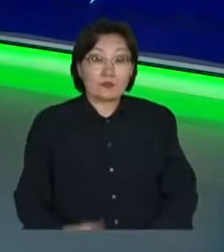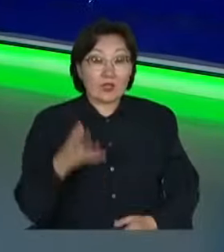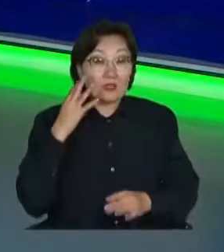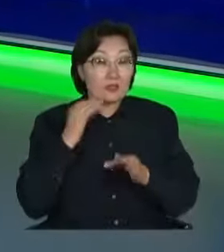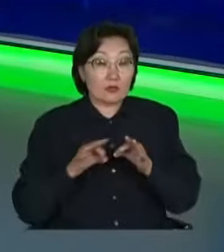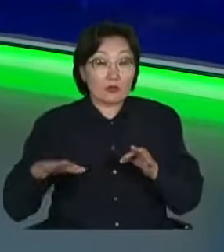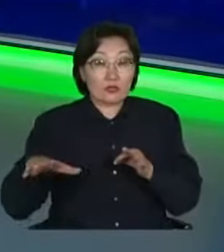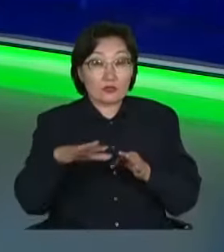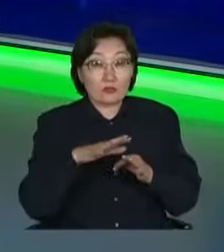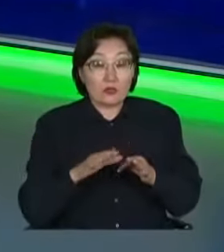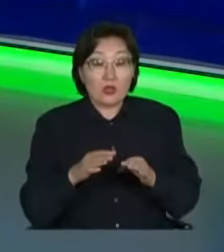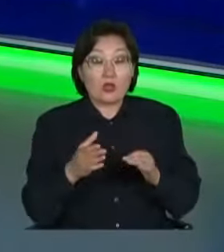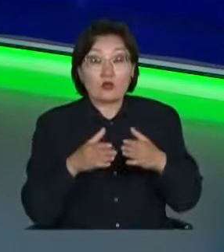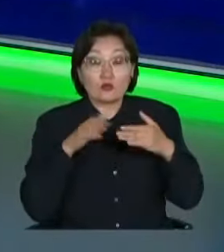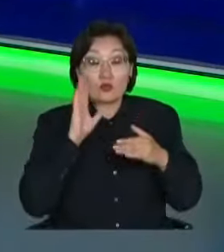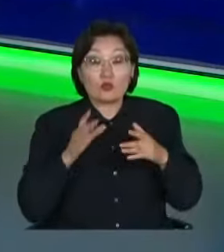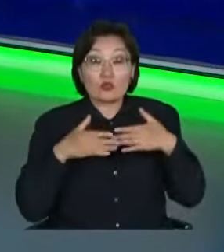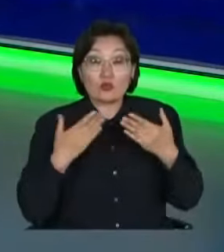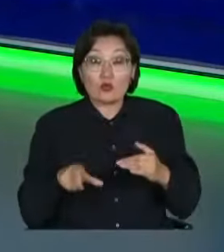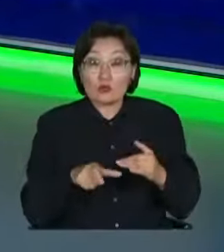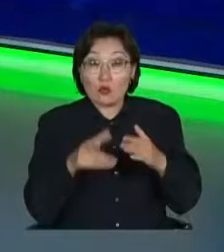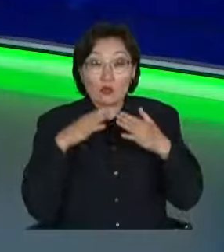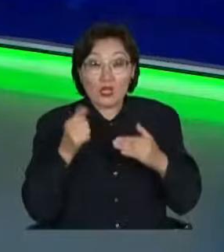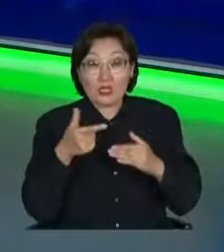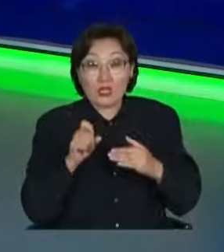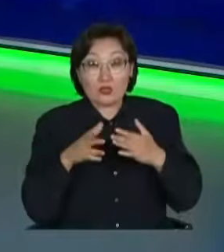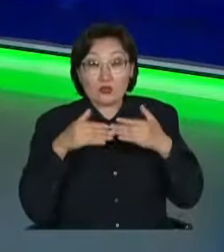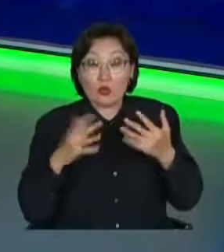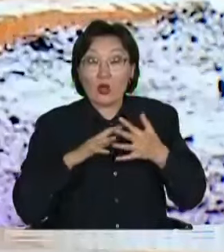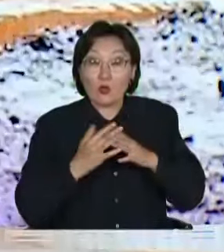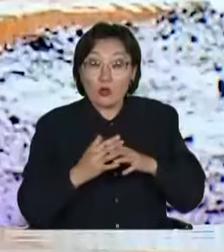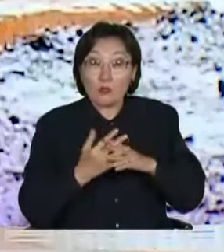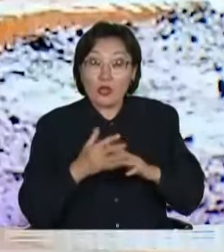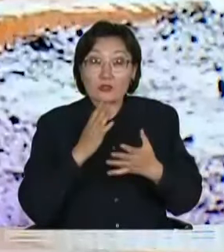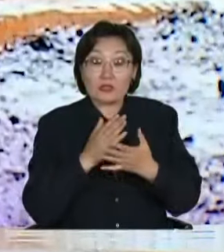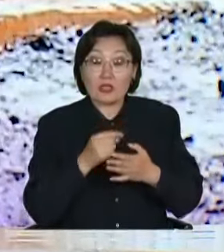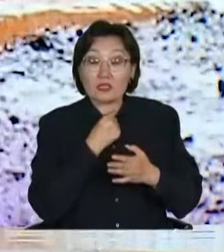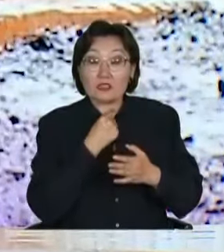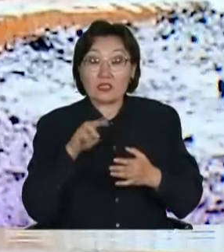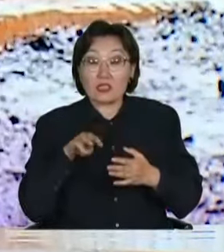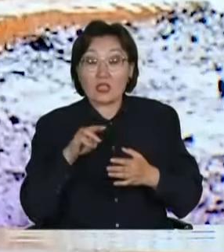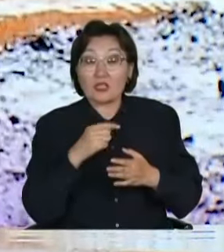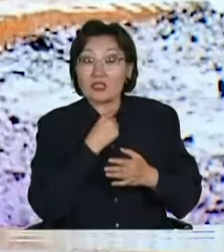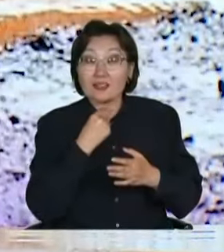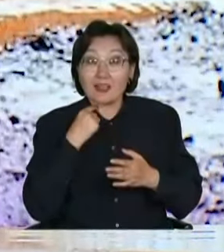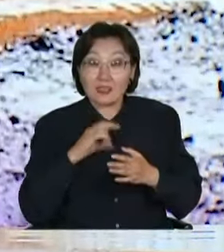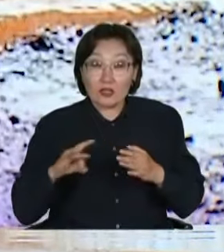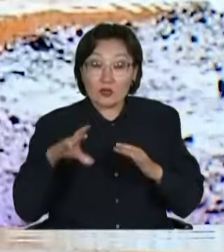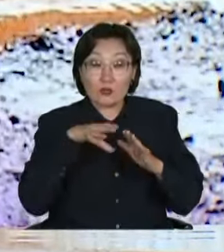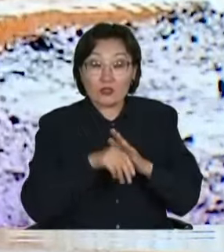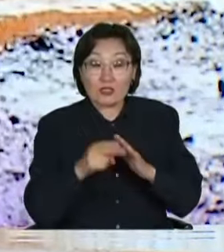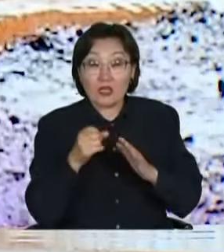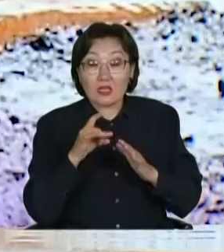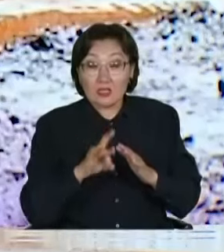Алматы облысында сусыз, жолсыз және көгілдір отынсыз отырған ауыл бар. Талғар ауданына қарасты Қайнар елді мекендегі ауыз